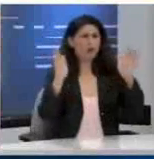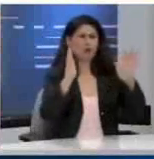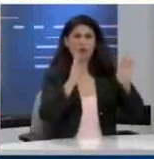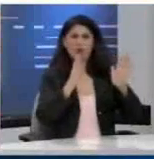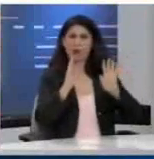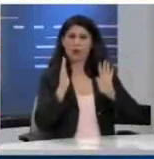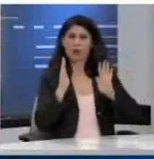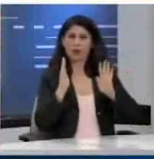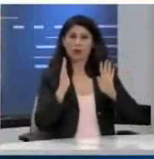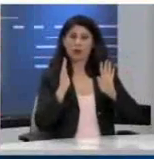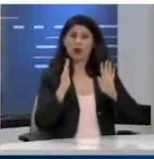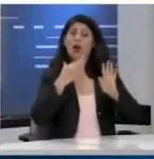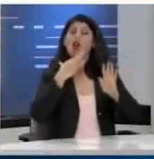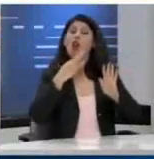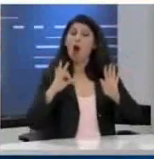Διότι...